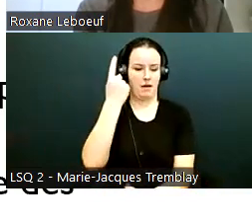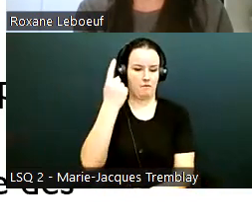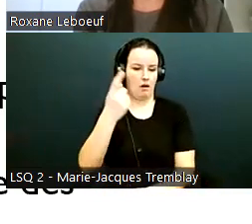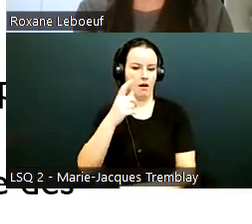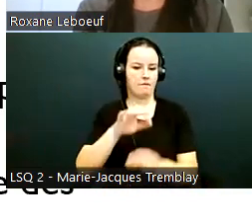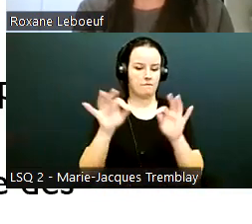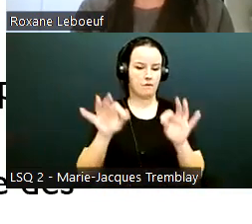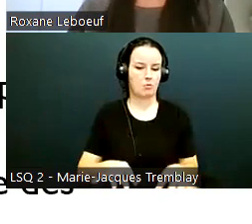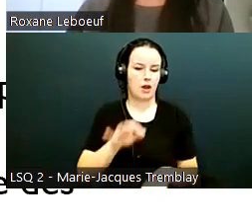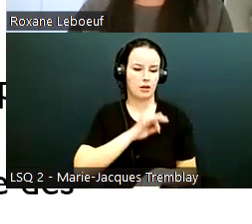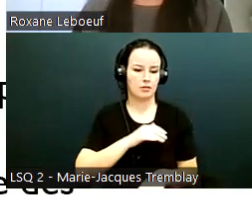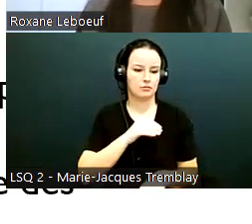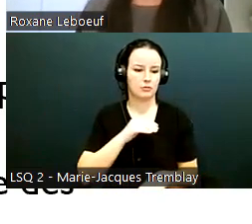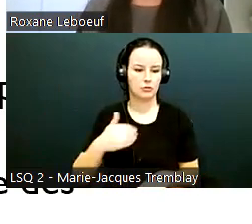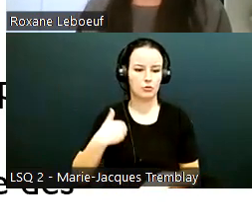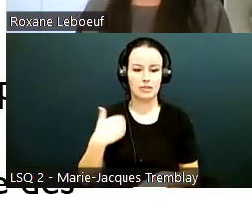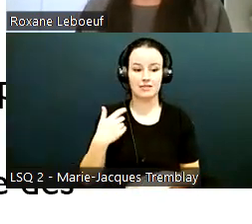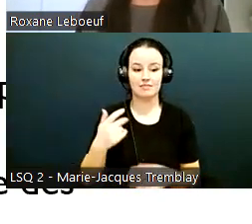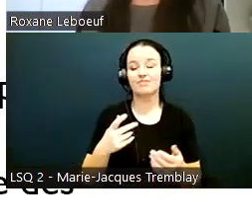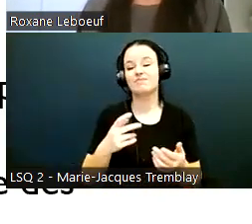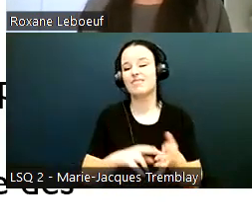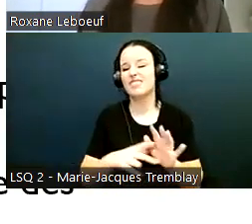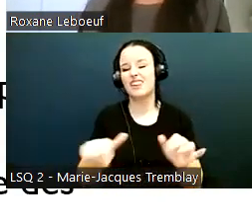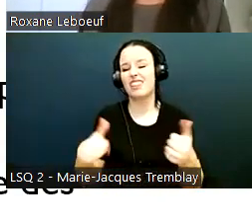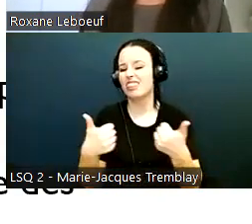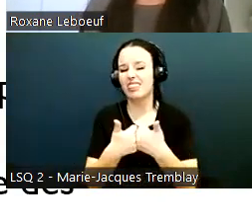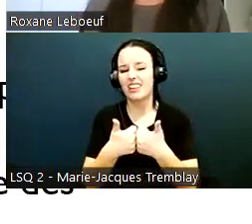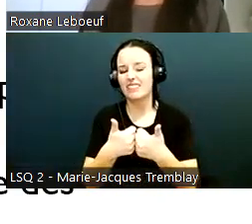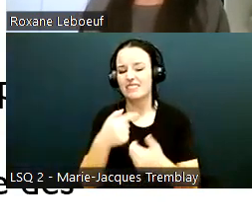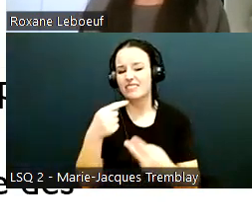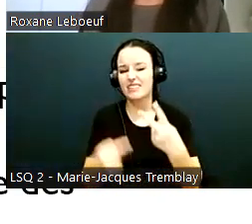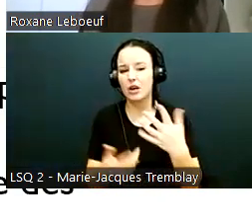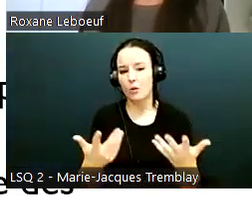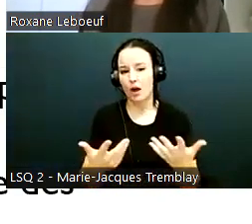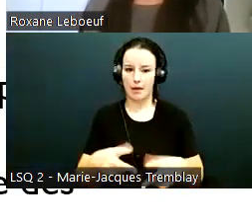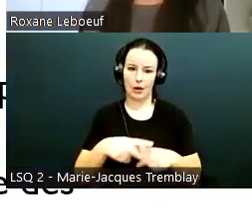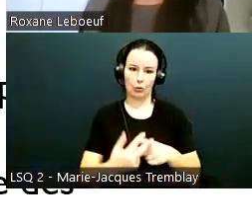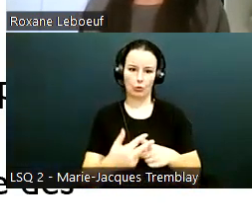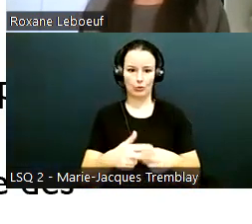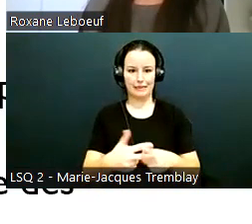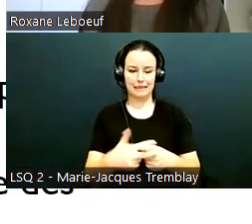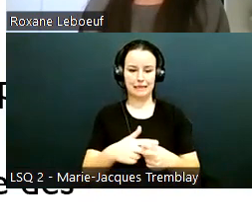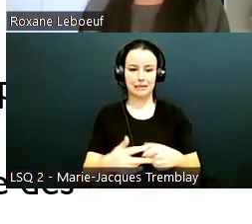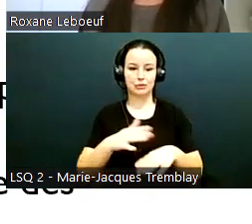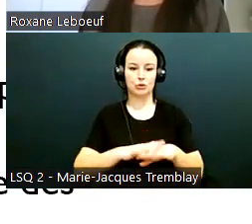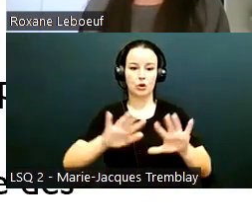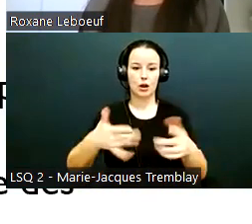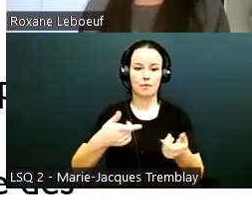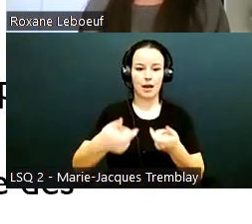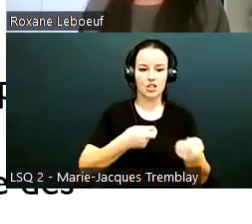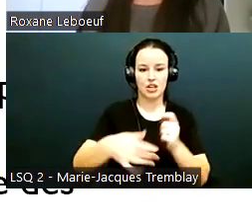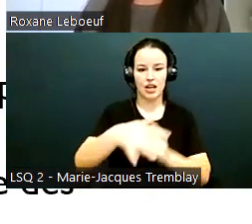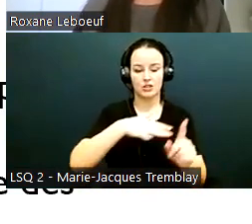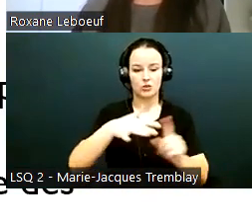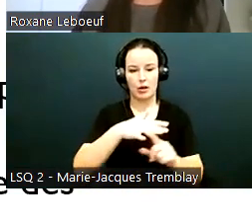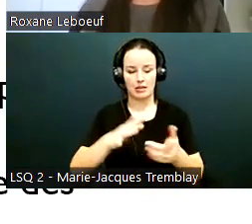formulaire. Donc, dans les défis qui ont été rencontrés, ça a été d'intégrer les outils dans le processus de gestion des situations.